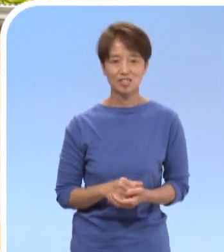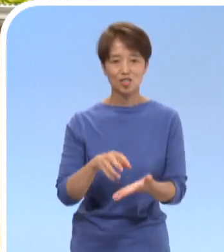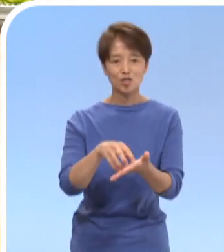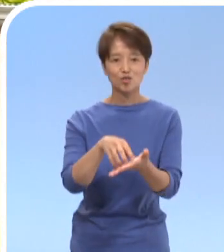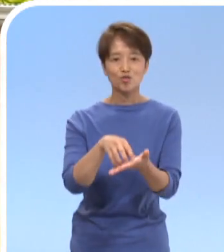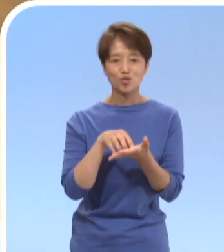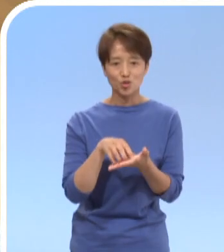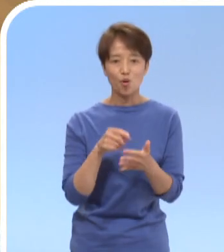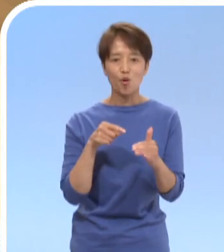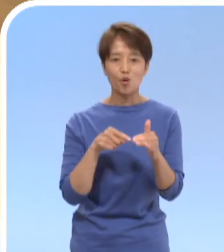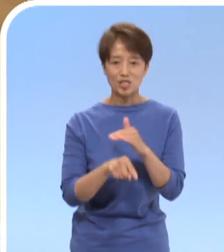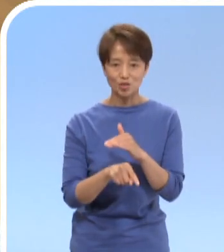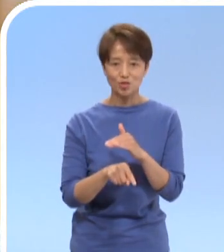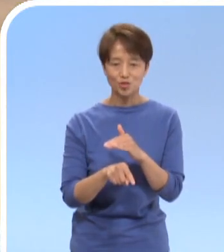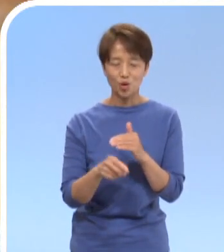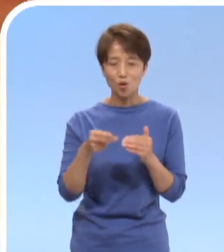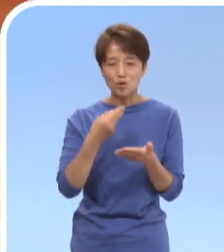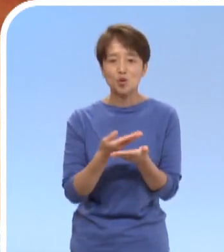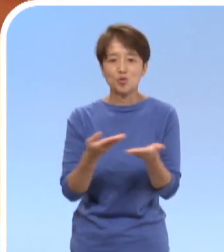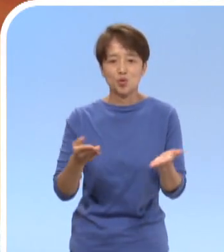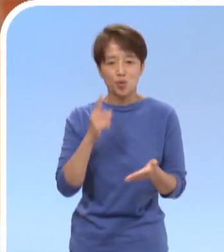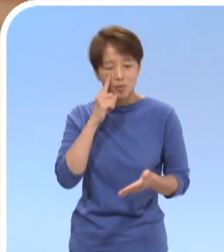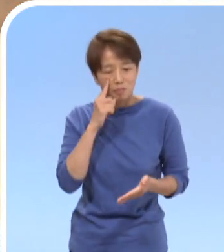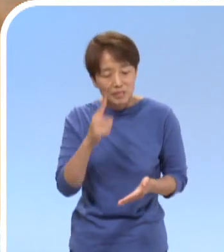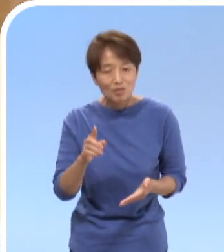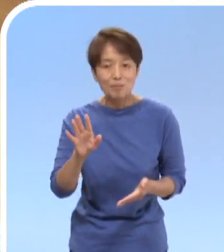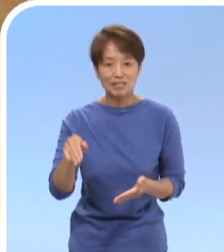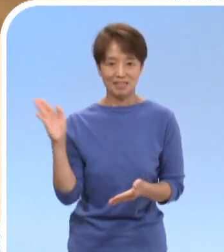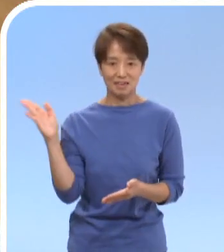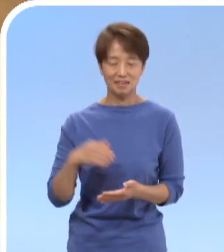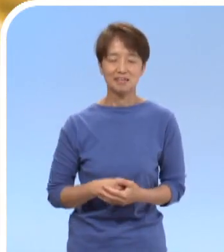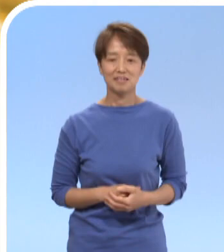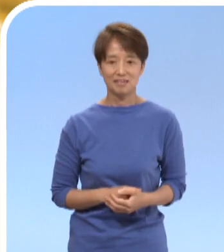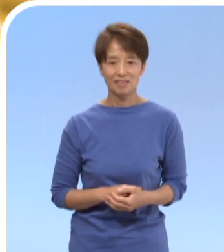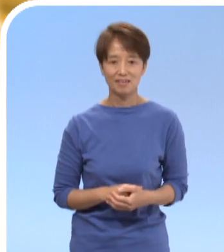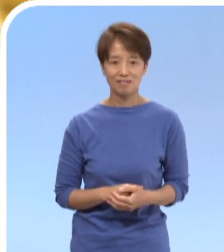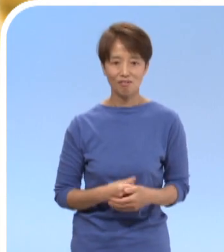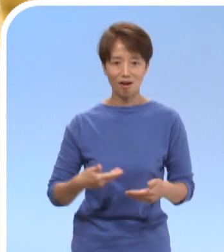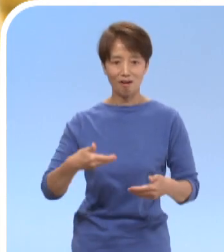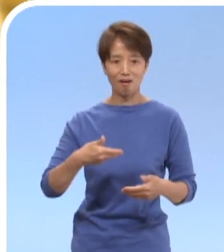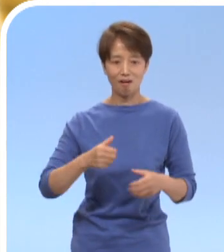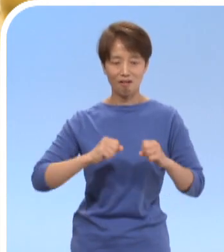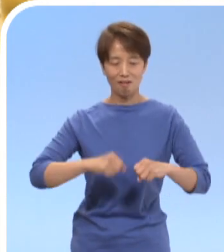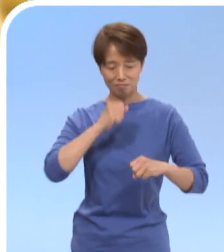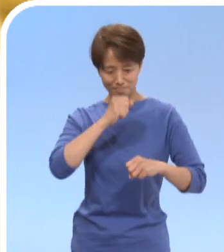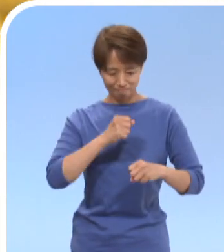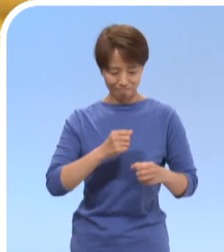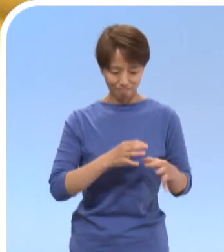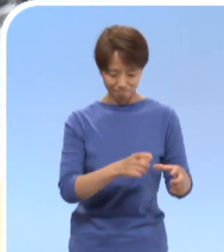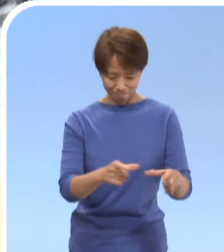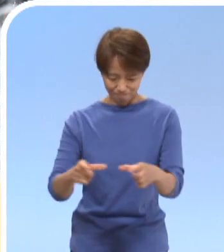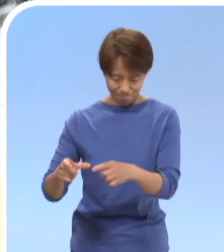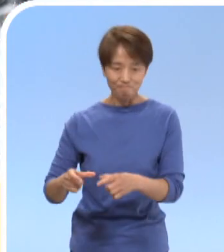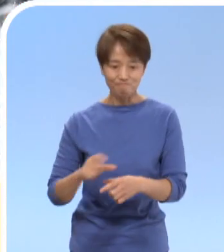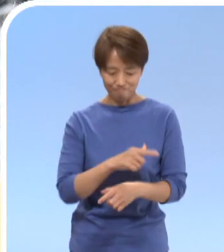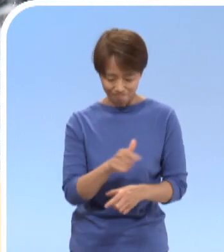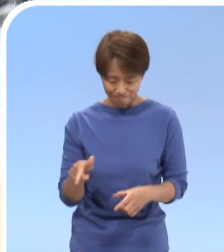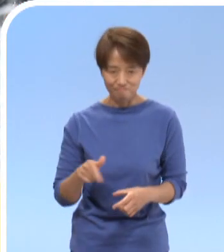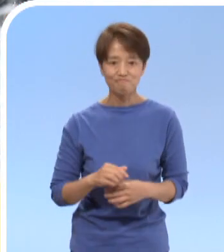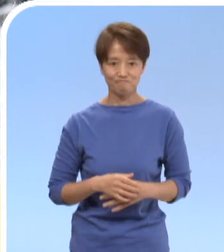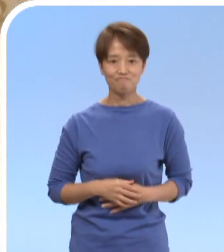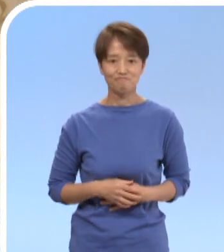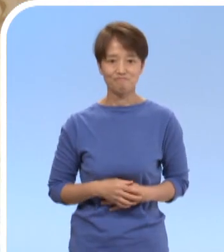賞を受賞した理由を社員食堂でも見つけました。 すごい健康的なおかずが並んでるんですけれども、